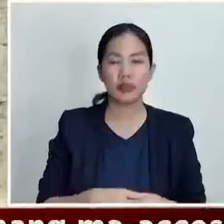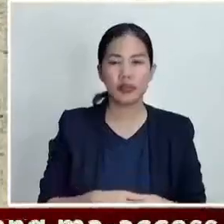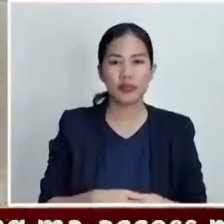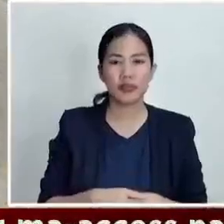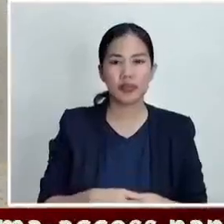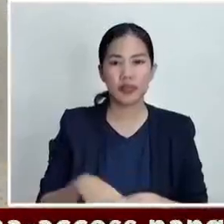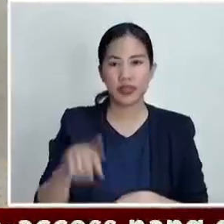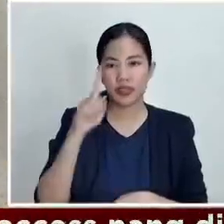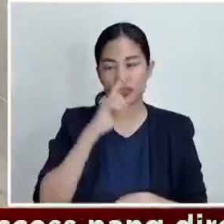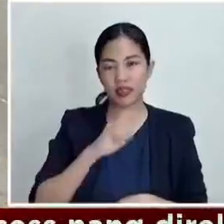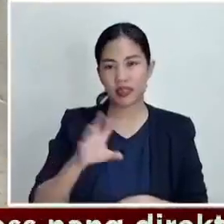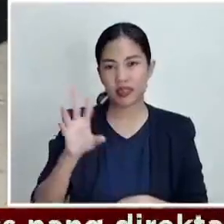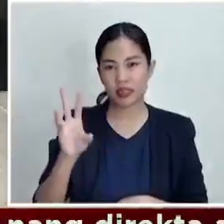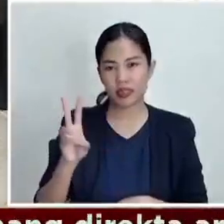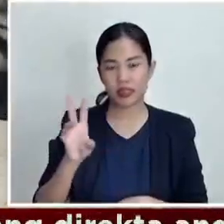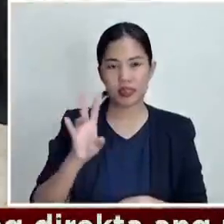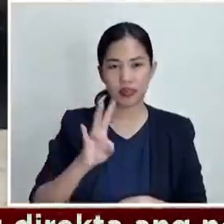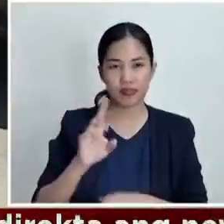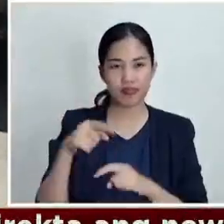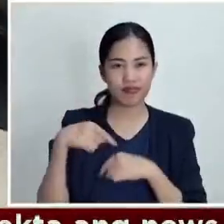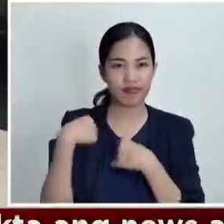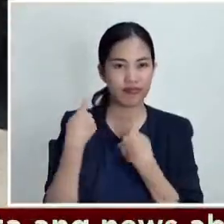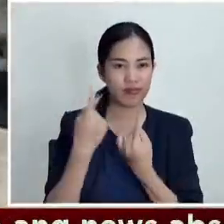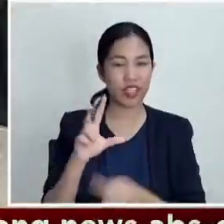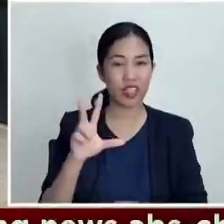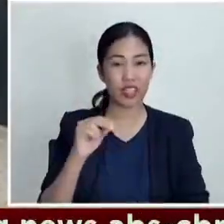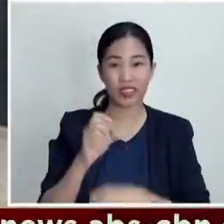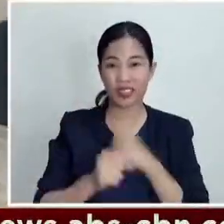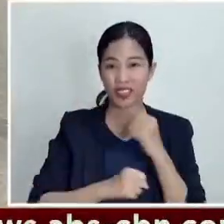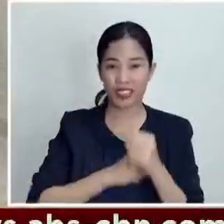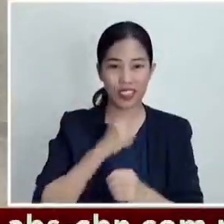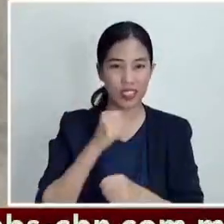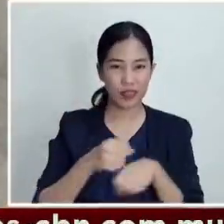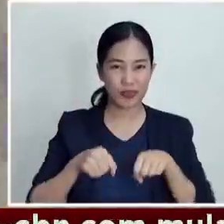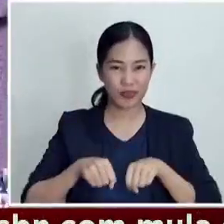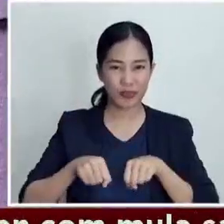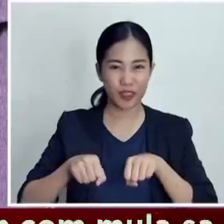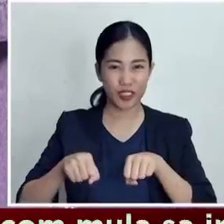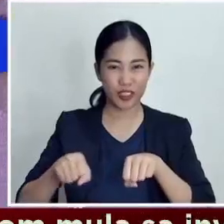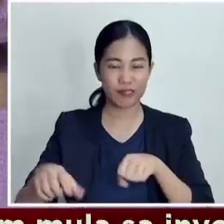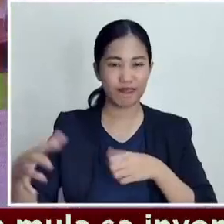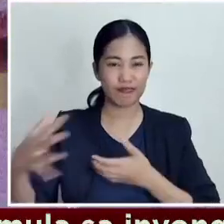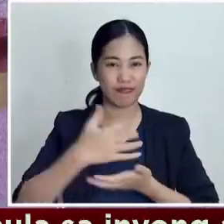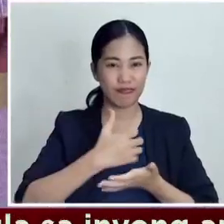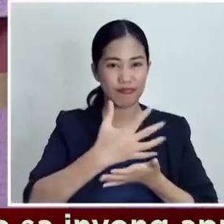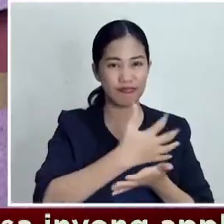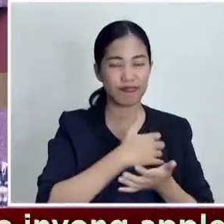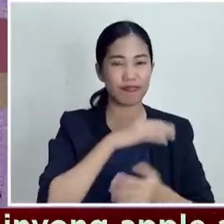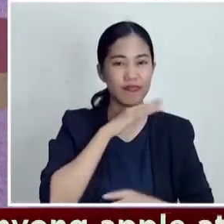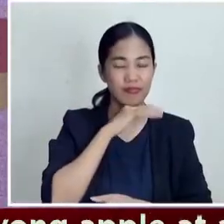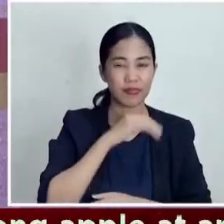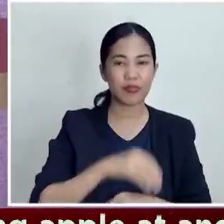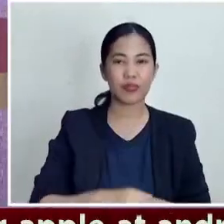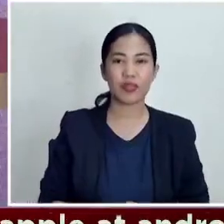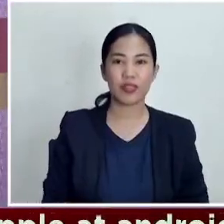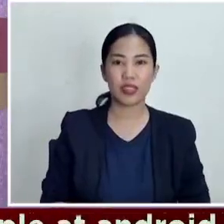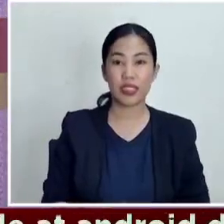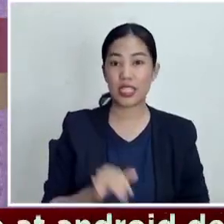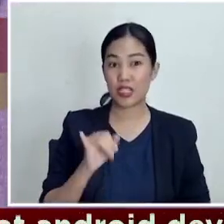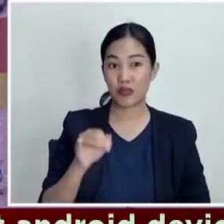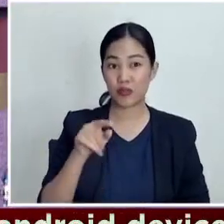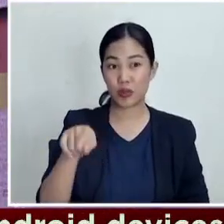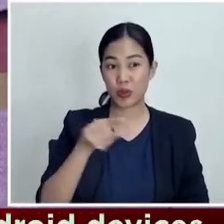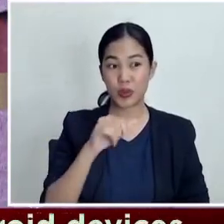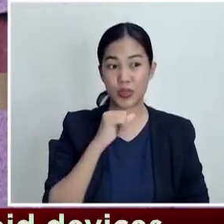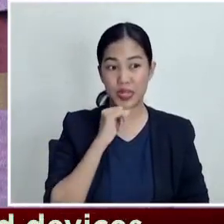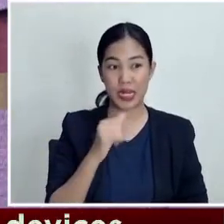gulang at tigit 3 dekada nang nangangalakal sa lugar. Kung hindi ka taga Moonwalk, lihiti mo na taga Moonwalk, hindi mo makikilala